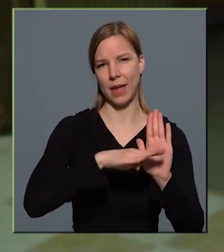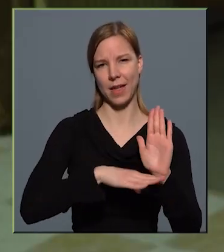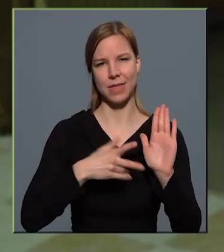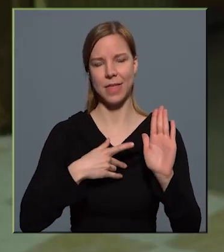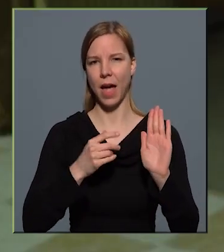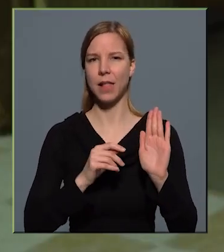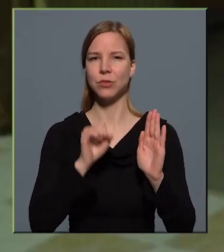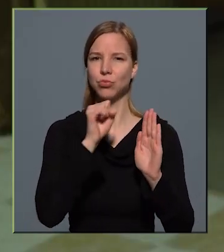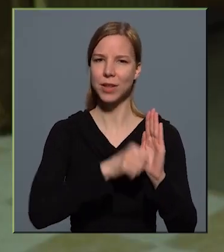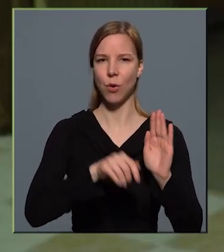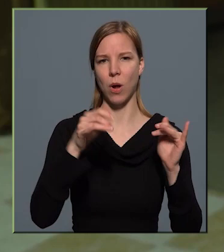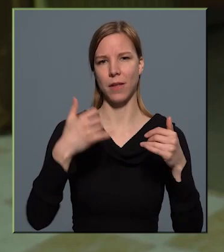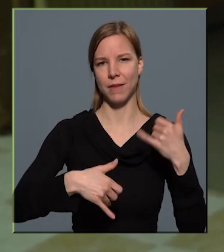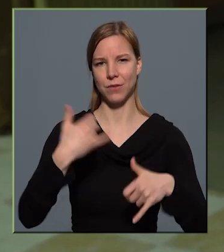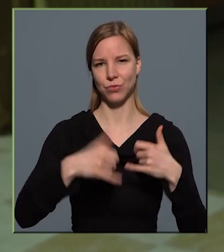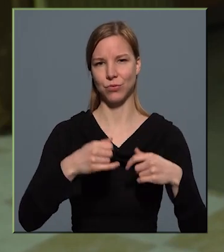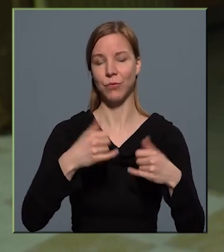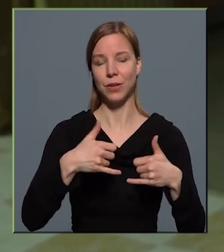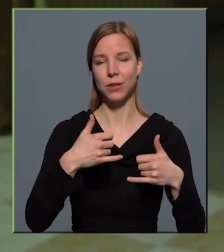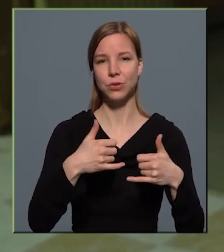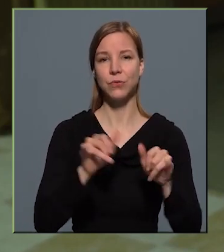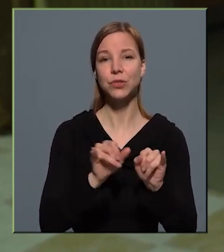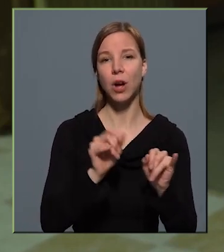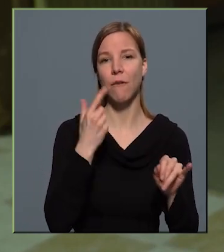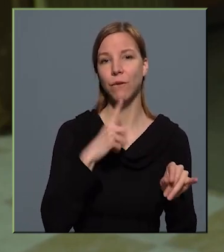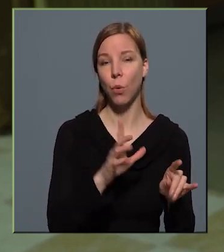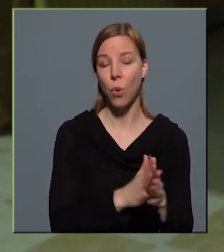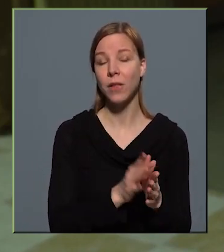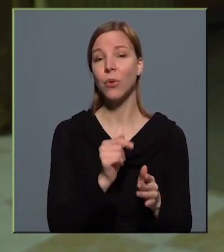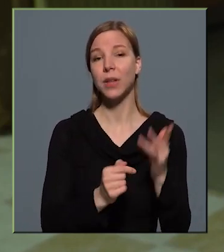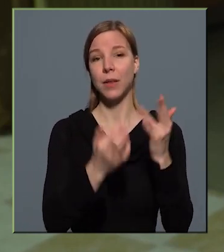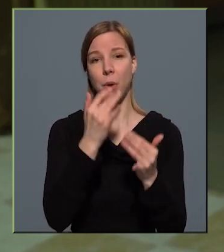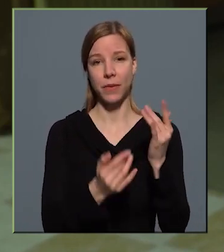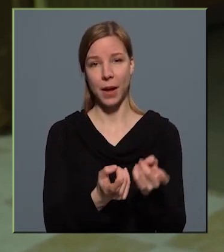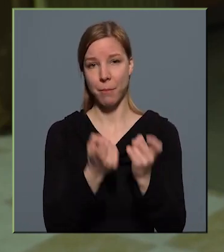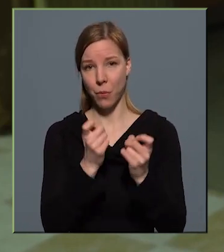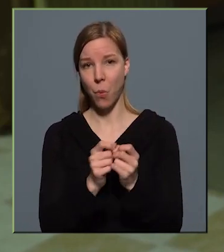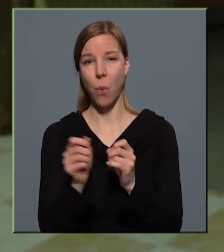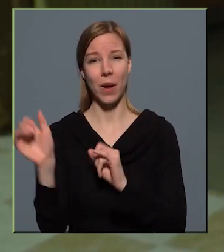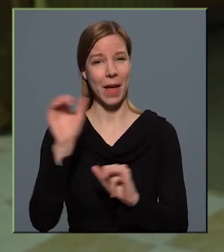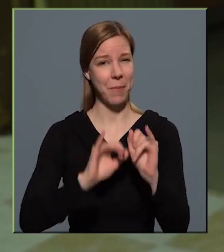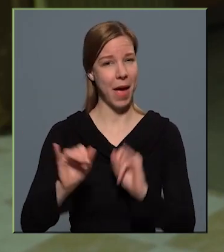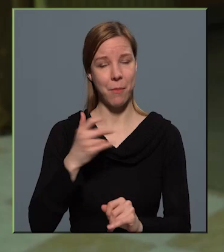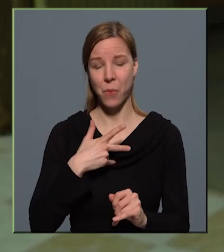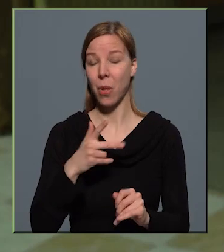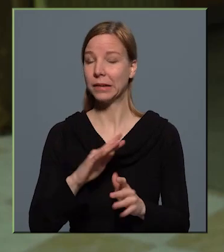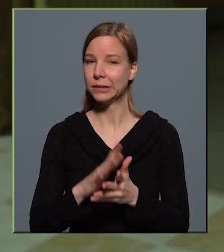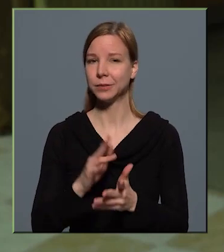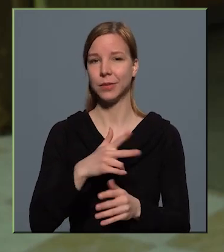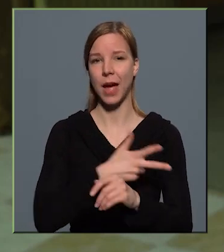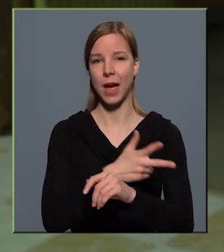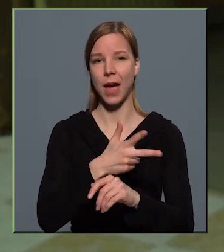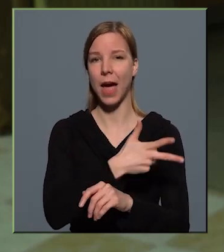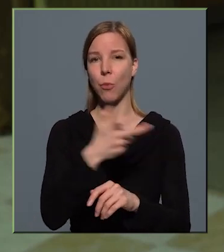fizikából, matekból, kémiából, úgyhogy ezt így 3,5 év alatt így fel kellett hozni magamat. Nagyon örülök,